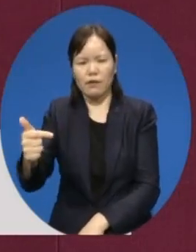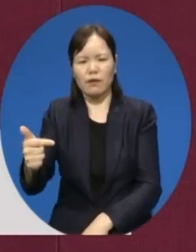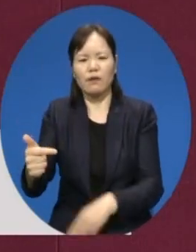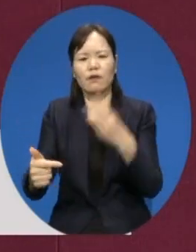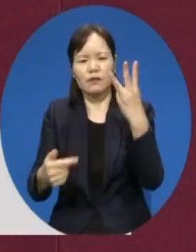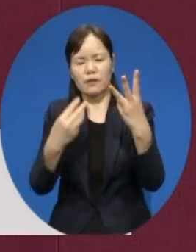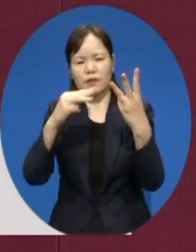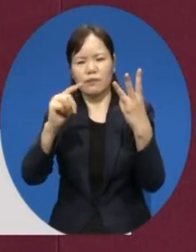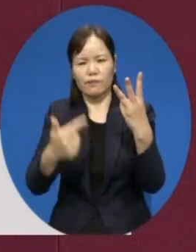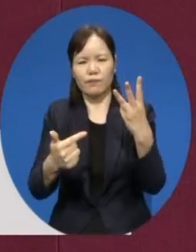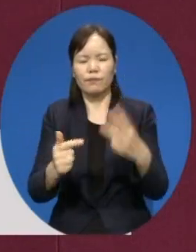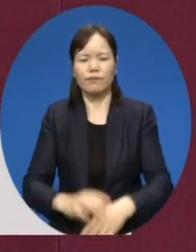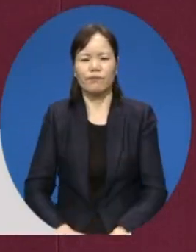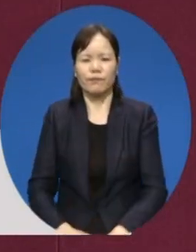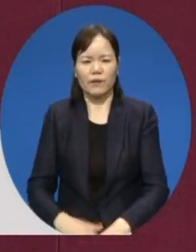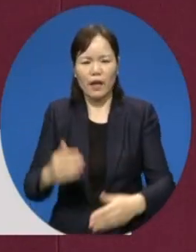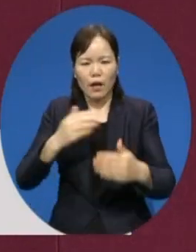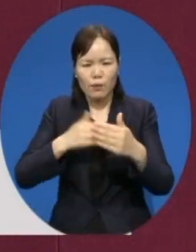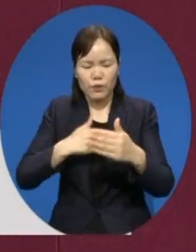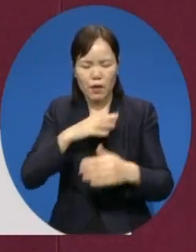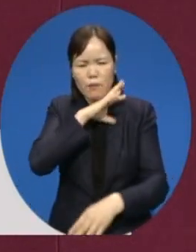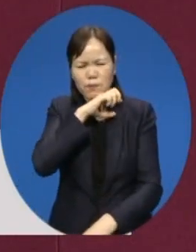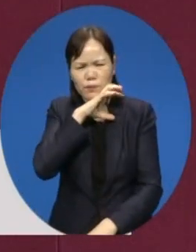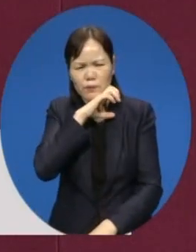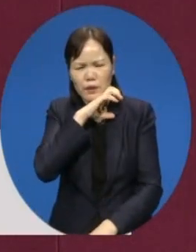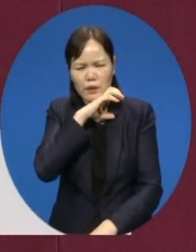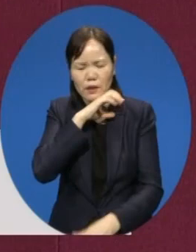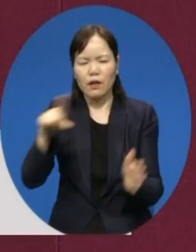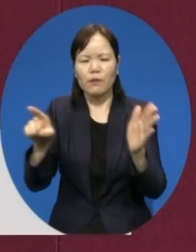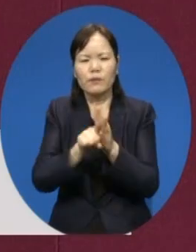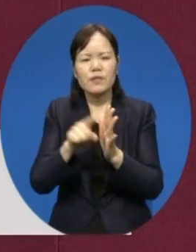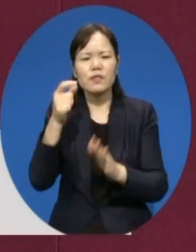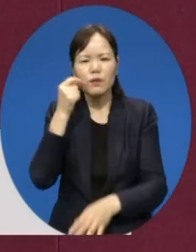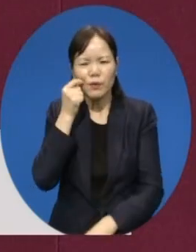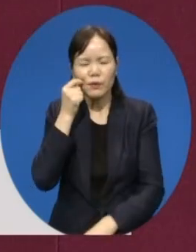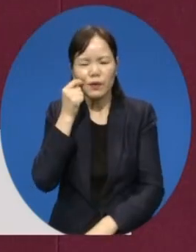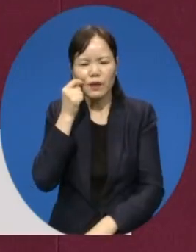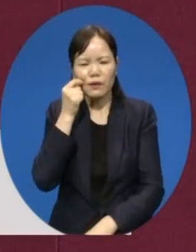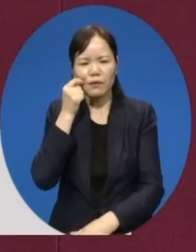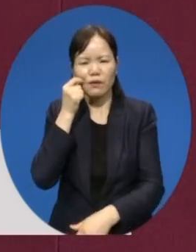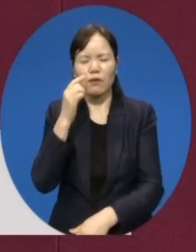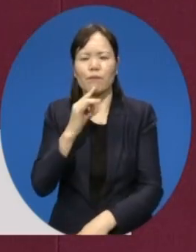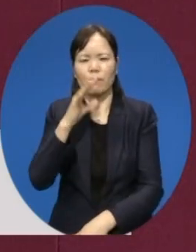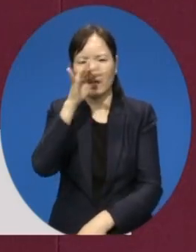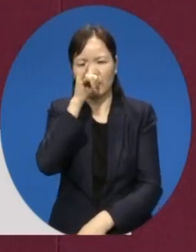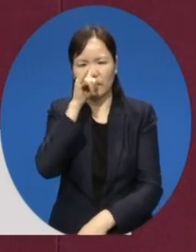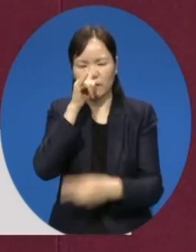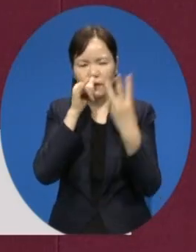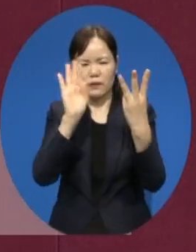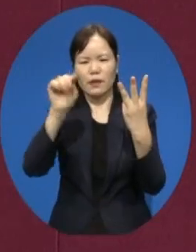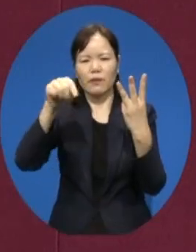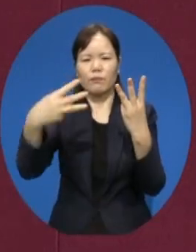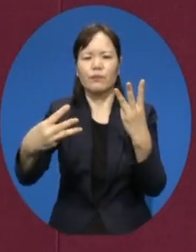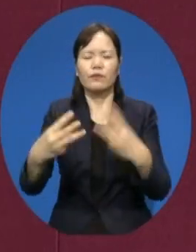3탄이었습니다. 불안, 불만, 불신, 불안만 담은 산불이었습니다.